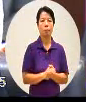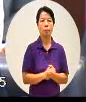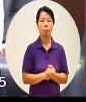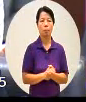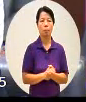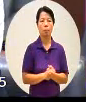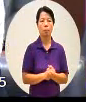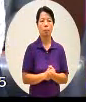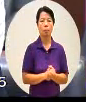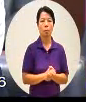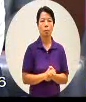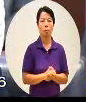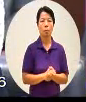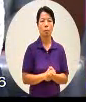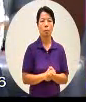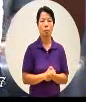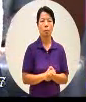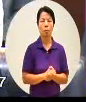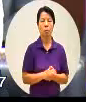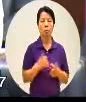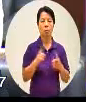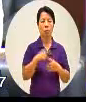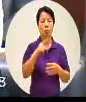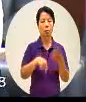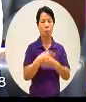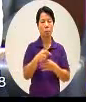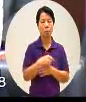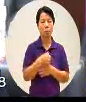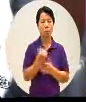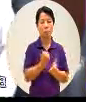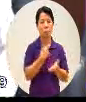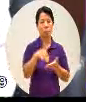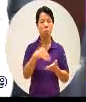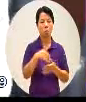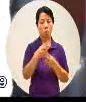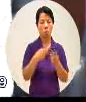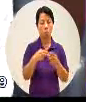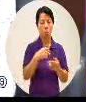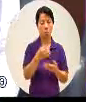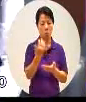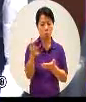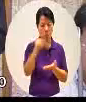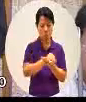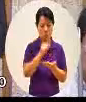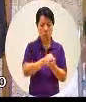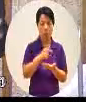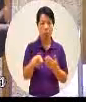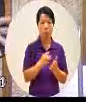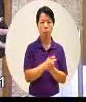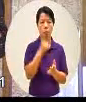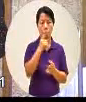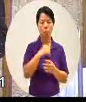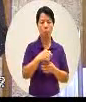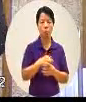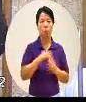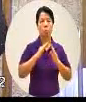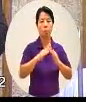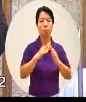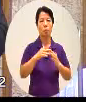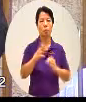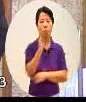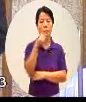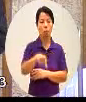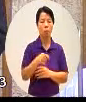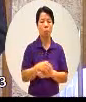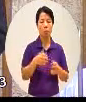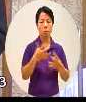哇，两位 议员，那这个你的人事预算怎么审？ 我跟两位议员报告哈，我们市府有五个